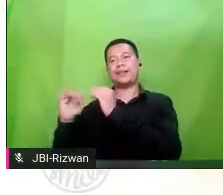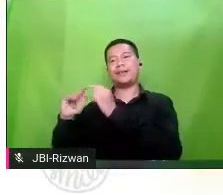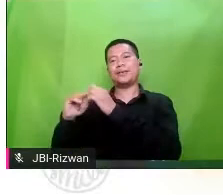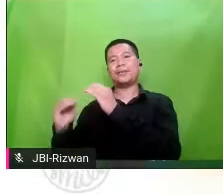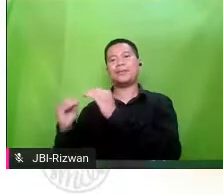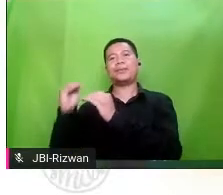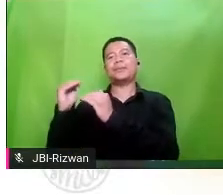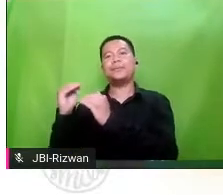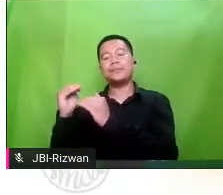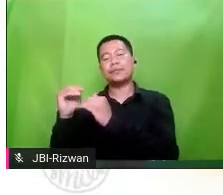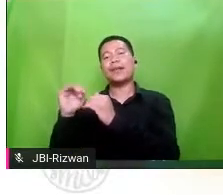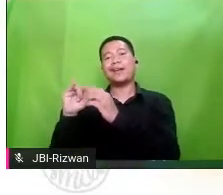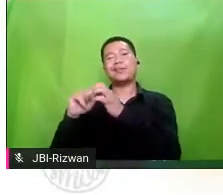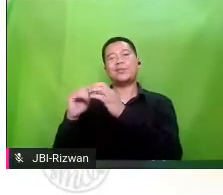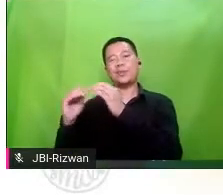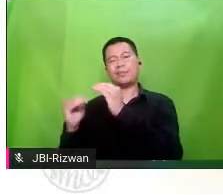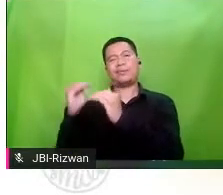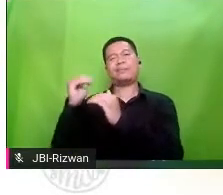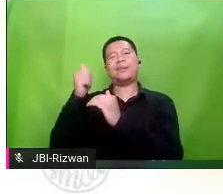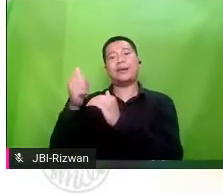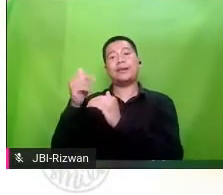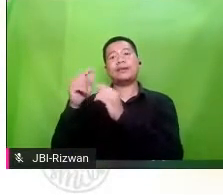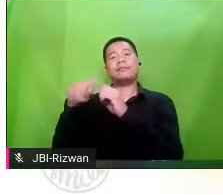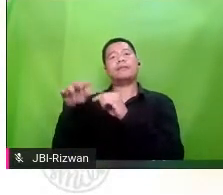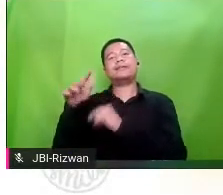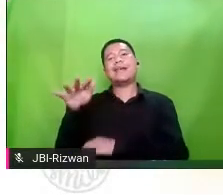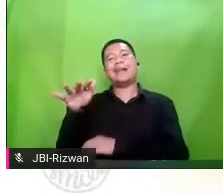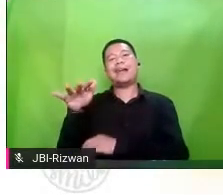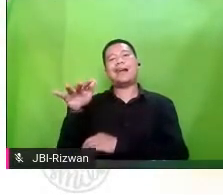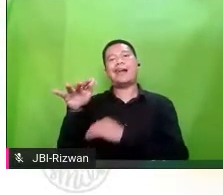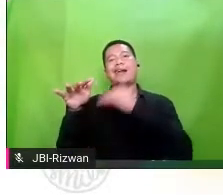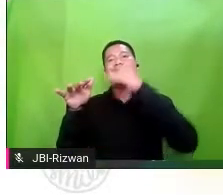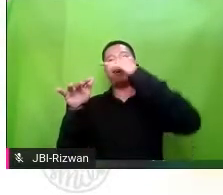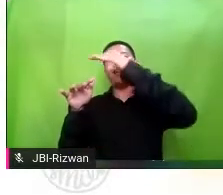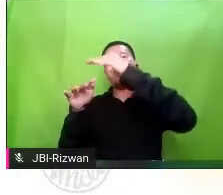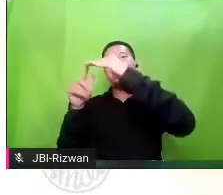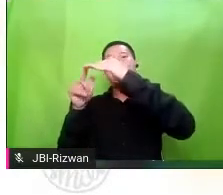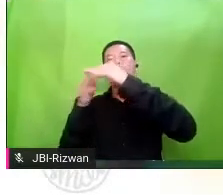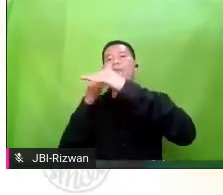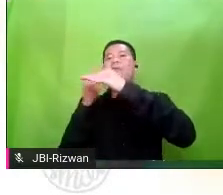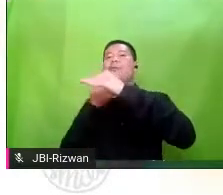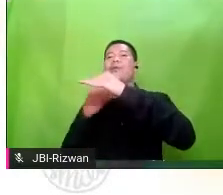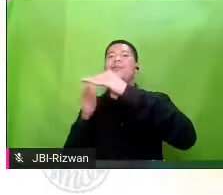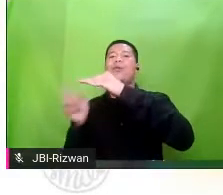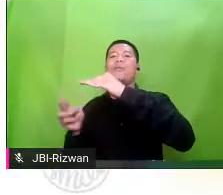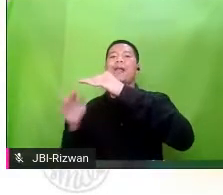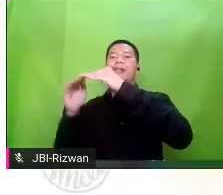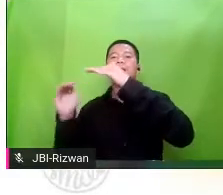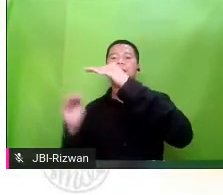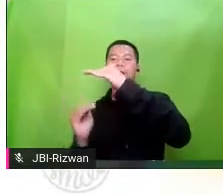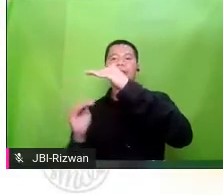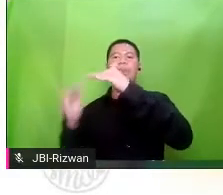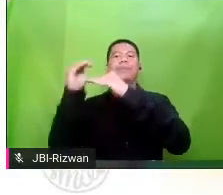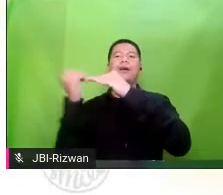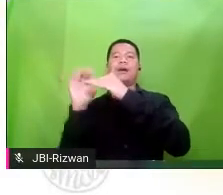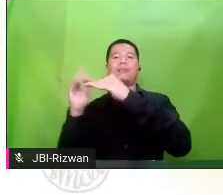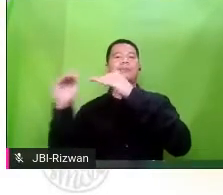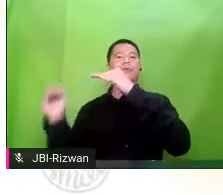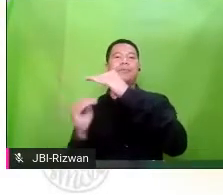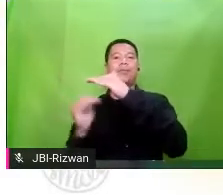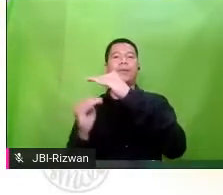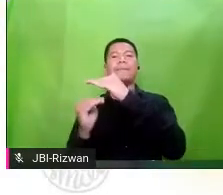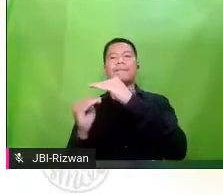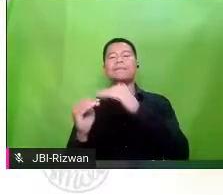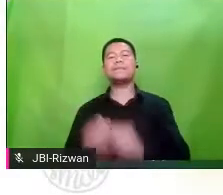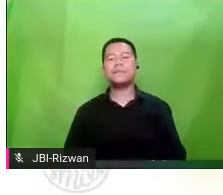lebih baik ini ya jarang juga yang berada pada posisi IQ normal. Karena tadi kita cerita yang punya